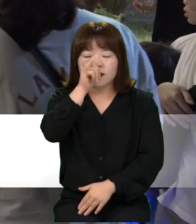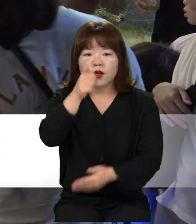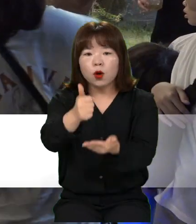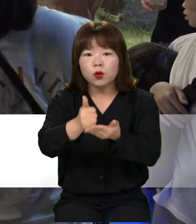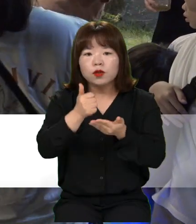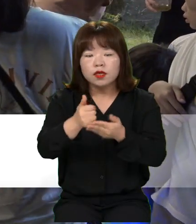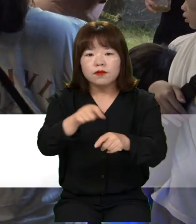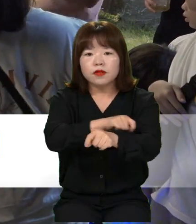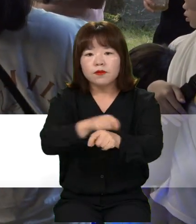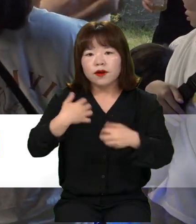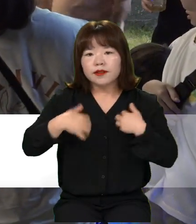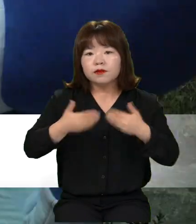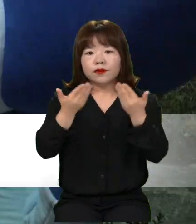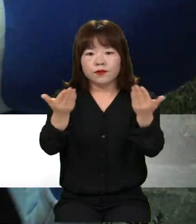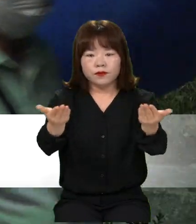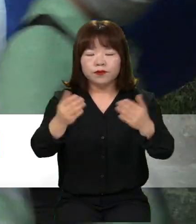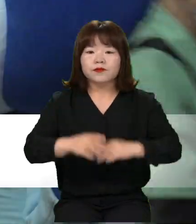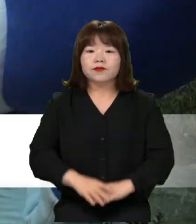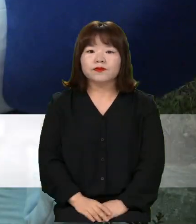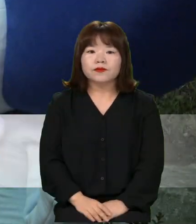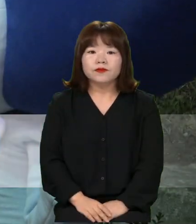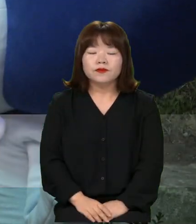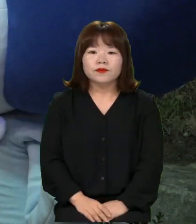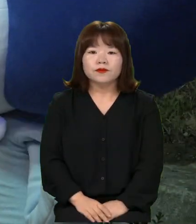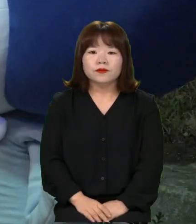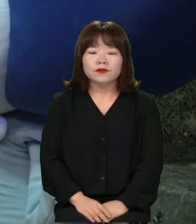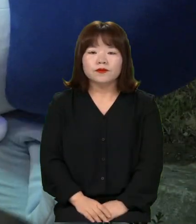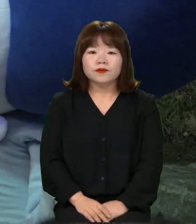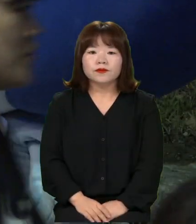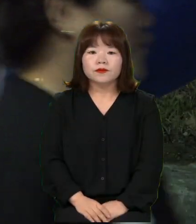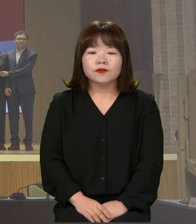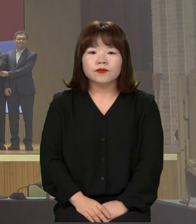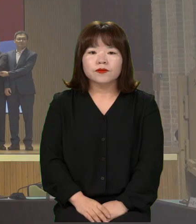마련돼 방문객들에게 특별한 재미를 선사했습니다